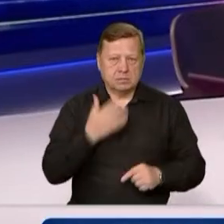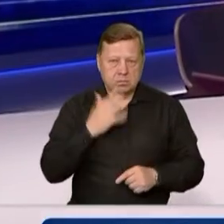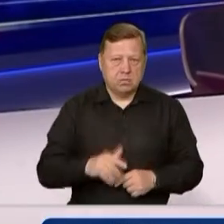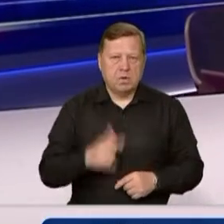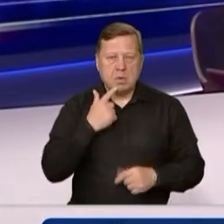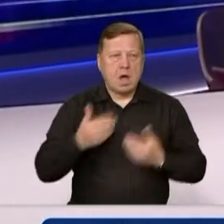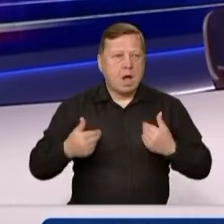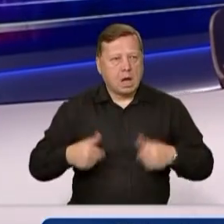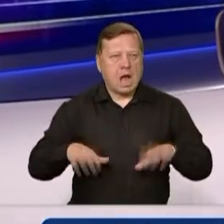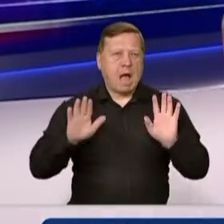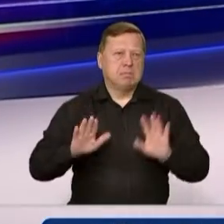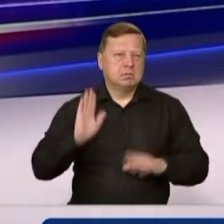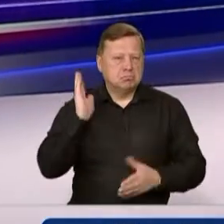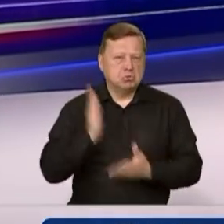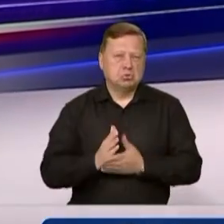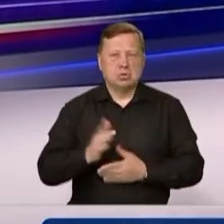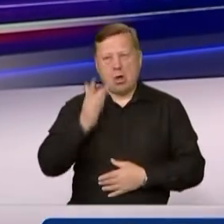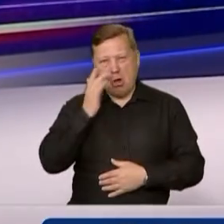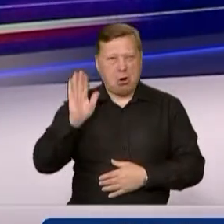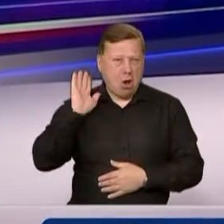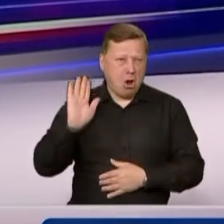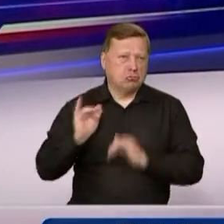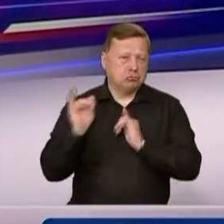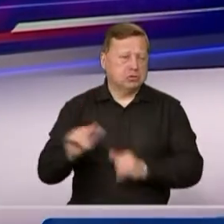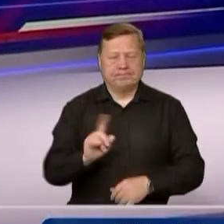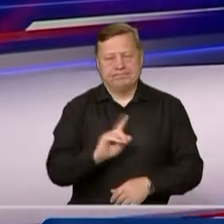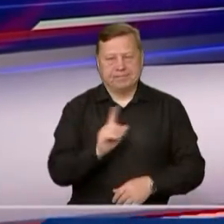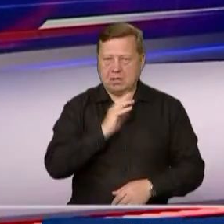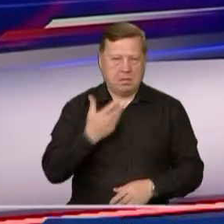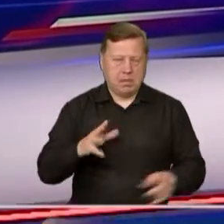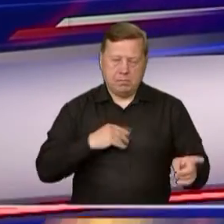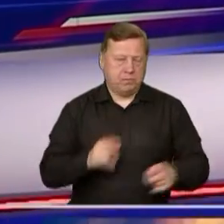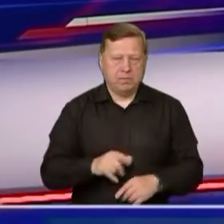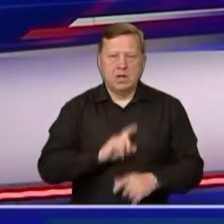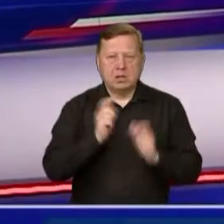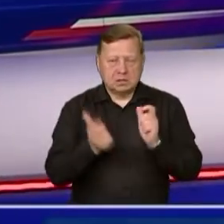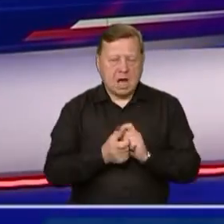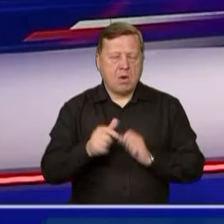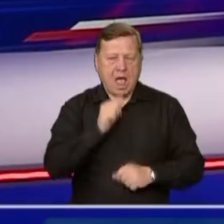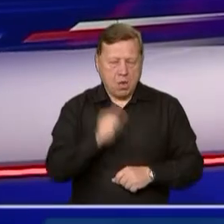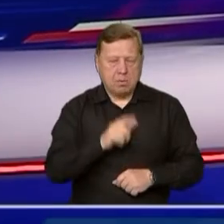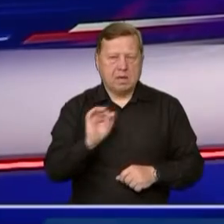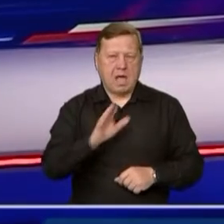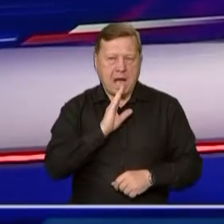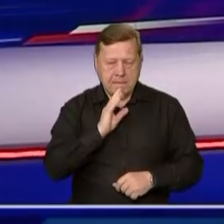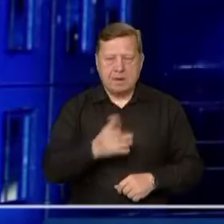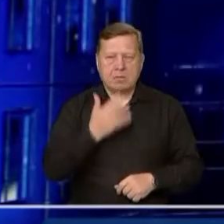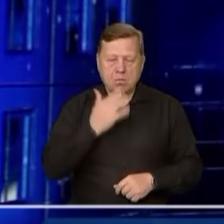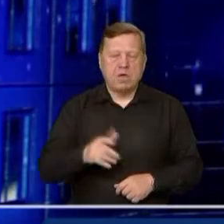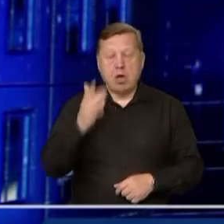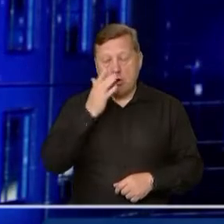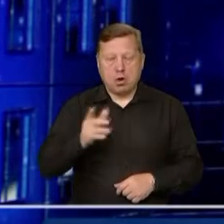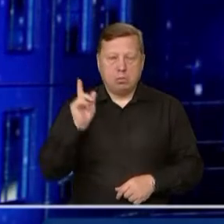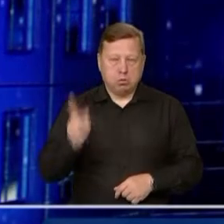żadnych kapitulacyjnych nastrojów pod adresem Rosji. I Stany Zjednoczone i wszystkie inne kraje Zachodu są jak najbardziej za tym, że rosyjską agresję trzeba po